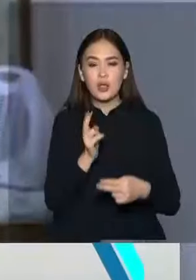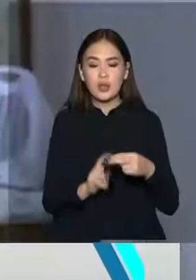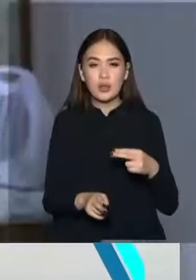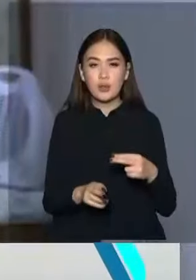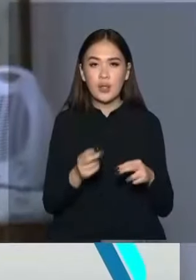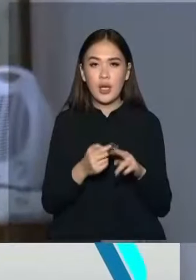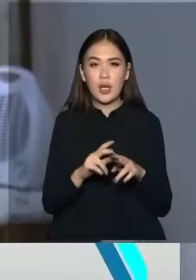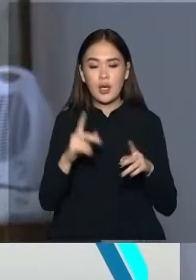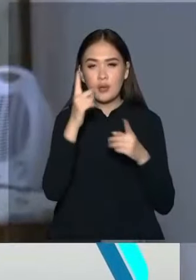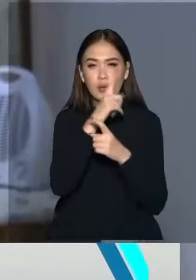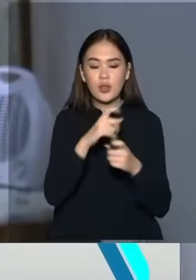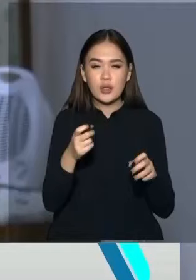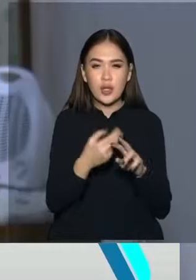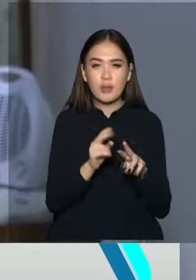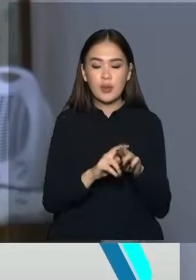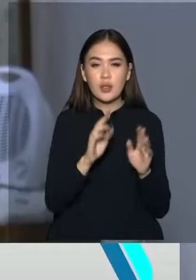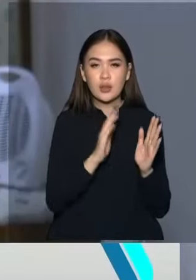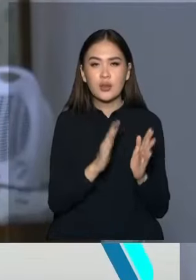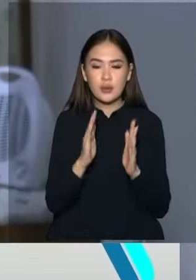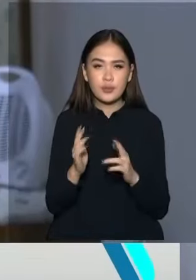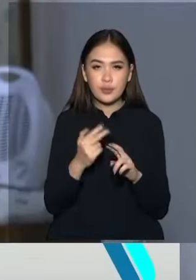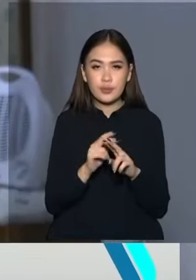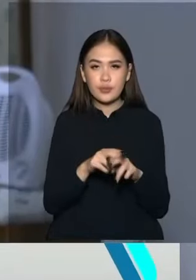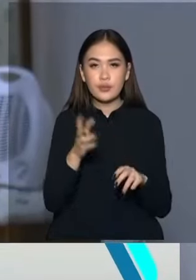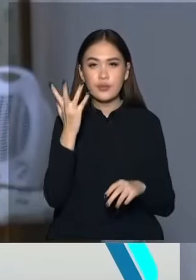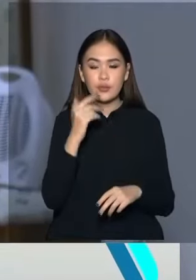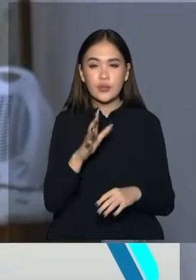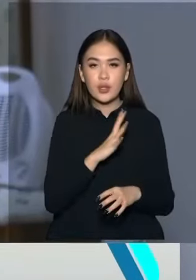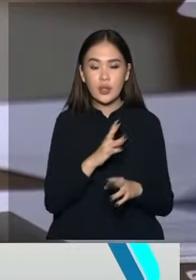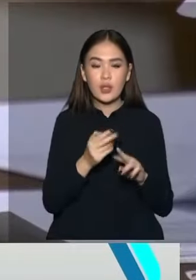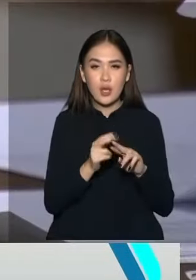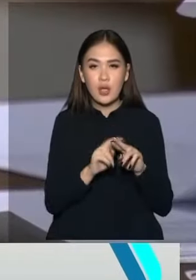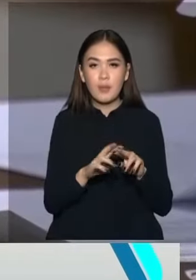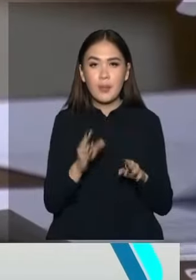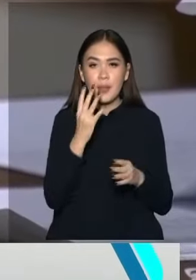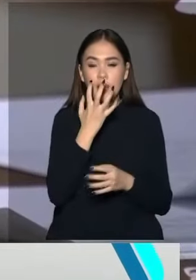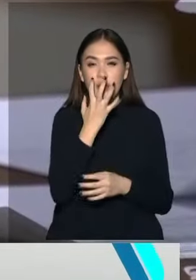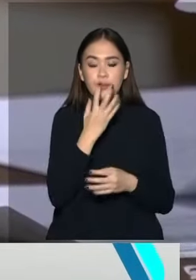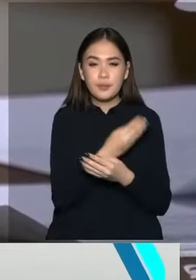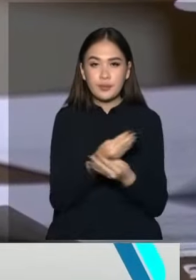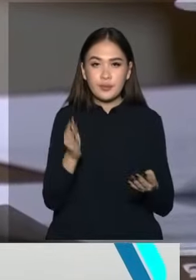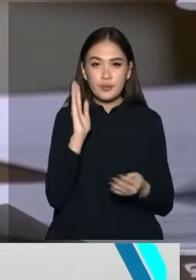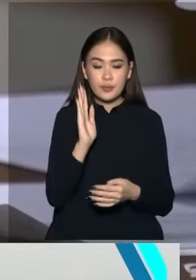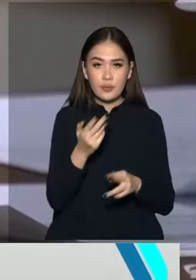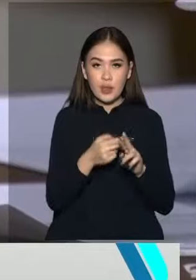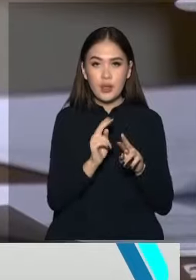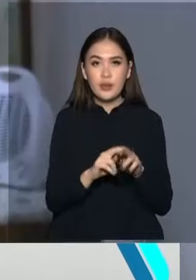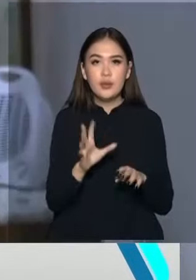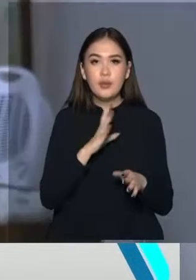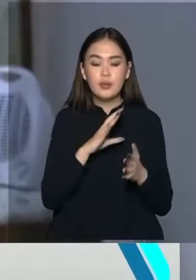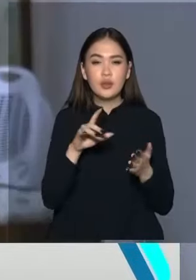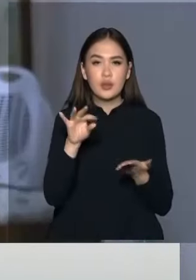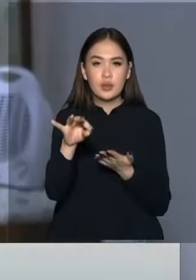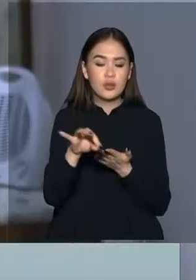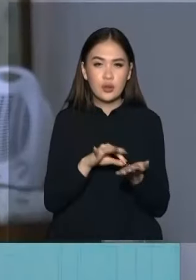Біз желілердегі жылуды реттеу жұмыстарын аяқтасақ, әрбір үйге, әрбір әлеуметтік нысанға жылу беру қалыпқа келетін болады. Осы мақсатта шұғыл